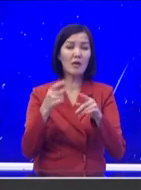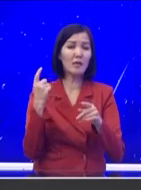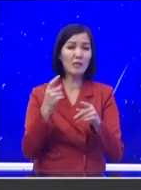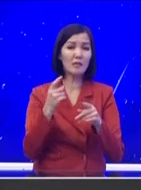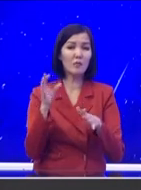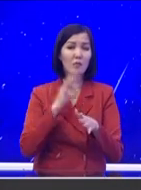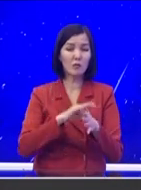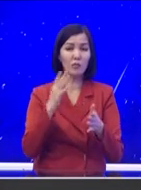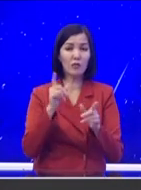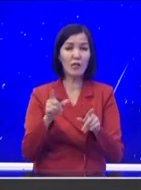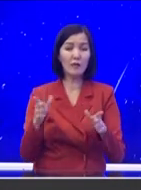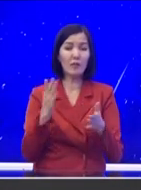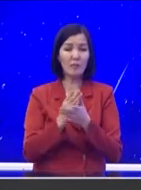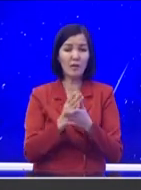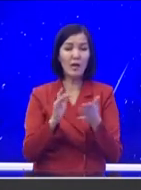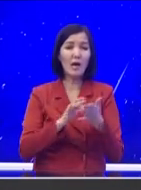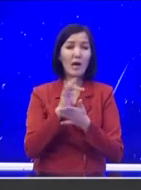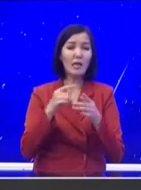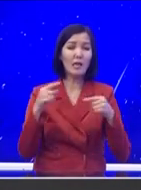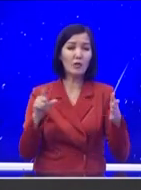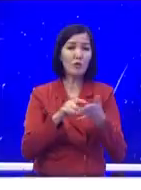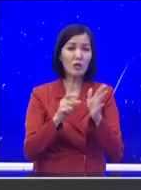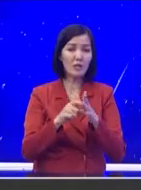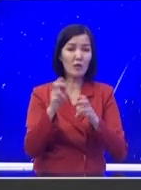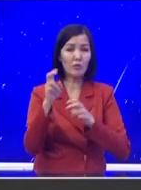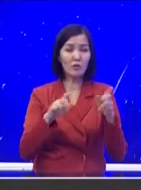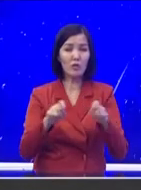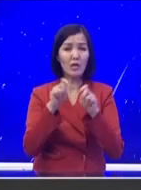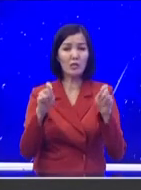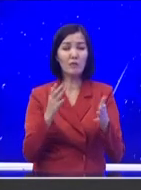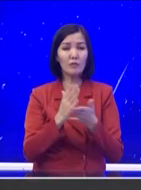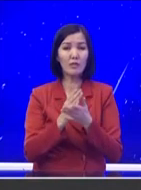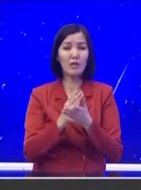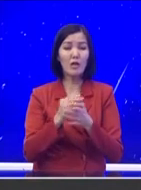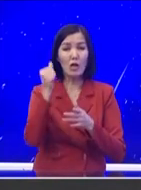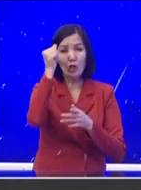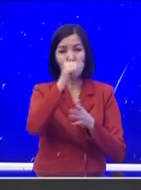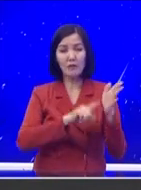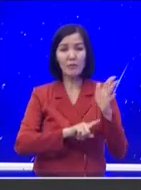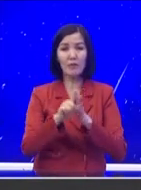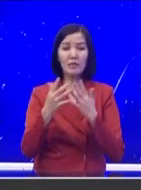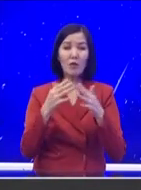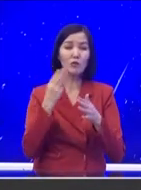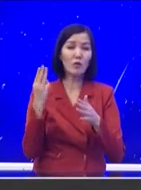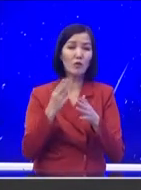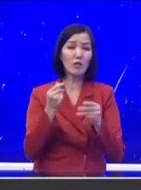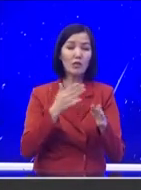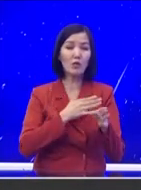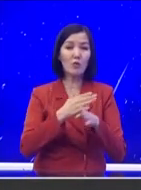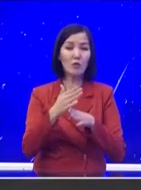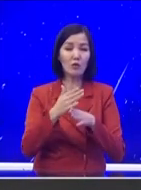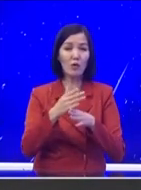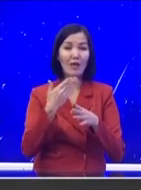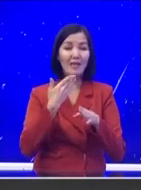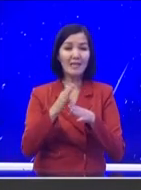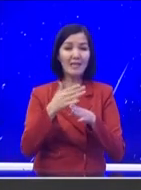үлесін қосып отқандар бар, қала ішінде неше түрлі осындай цехтер ашылып жатыр. Жылдың басынан бері негізінде ауыл шаруашылығын қаржылай қолдау қоры арқылы несие